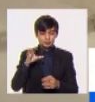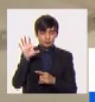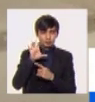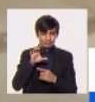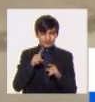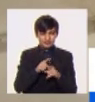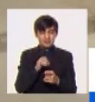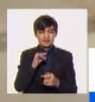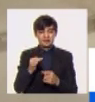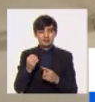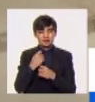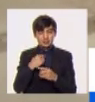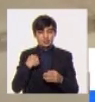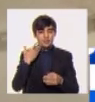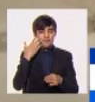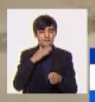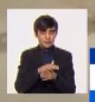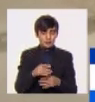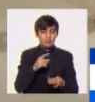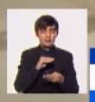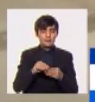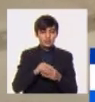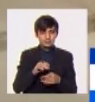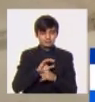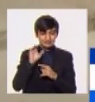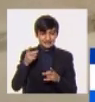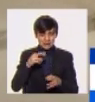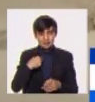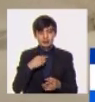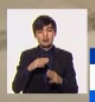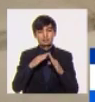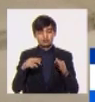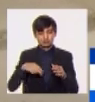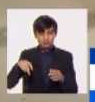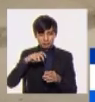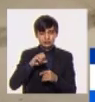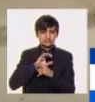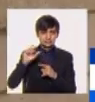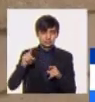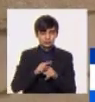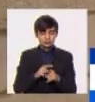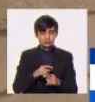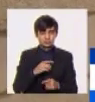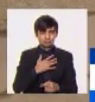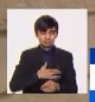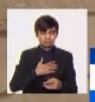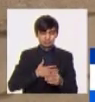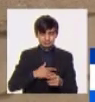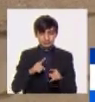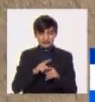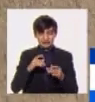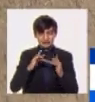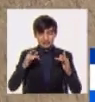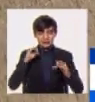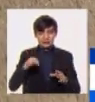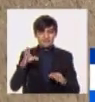Және оларға тапсырманы орындап болғаннан кейін жіберер кезде де шатырдың үстіне шығамыз. Оның өзіне әрең барады. Сөйтіп, бұл